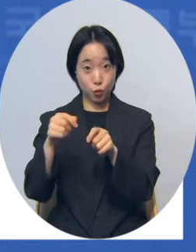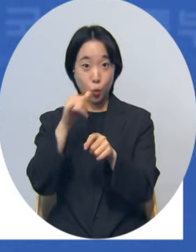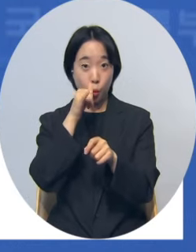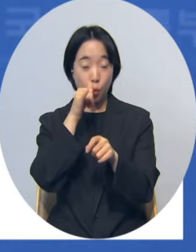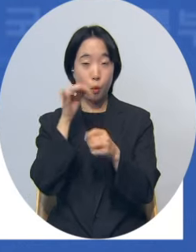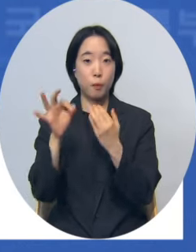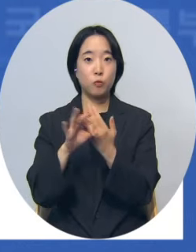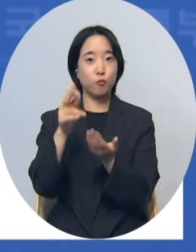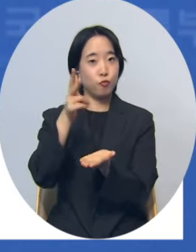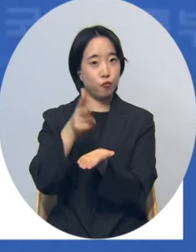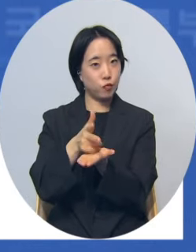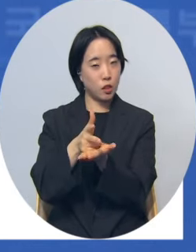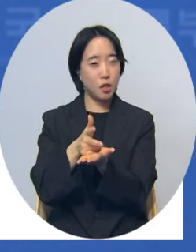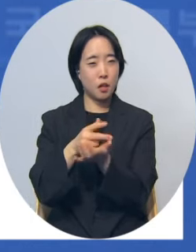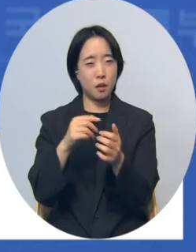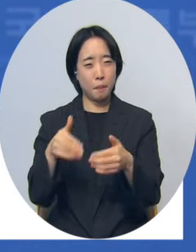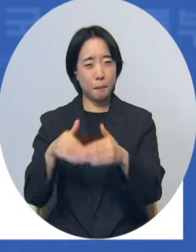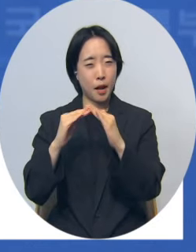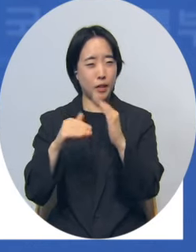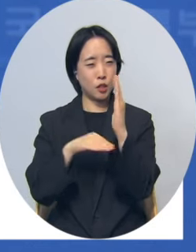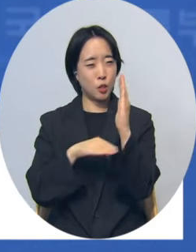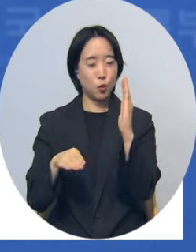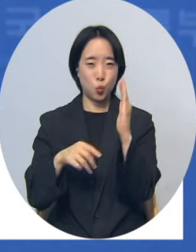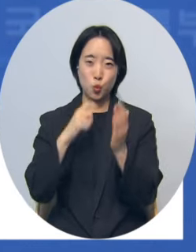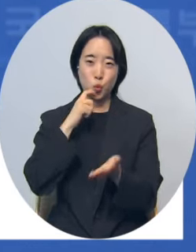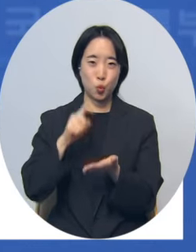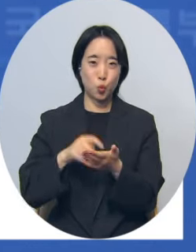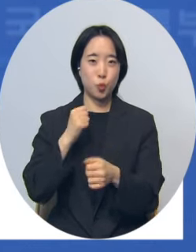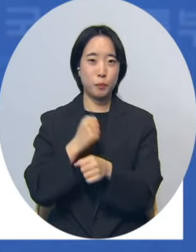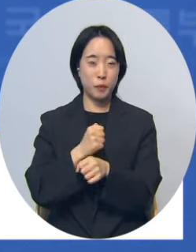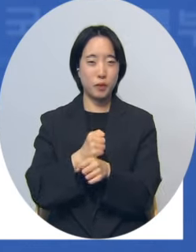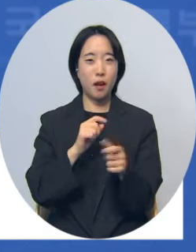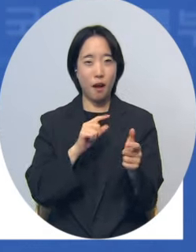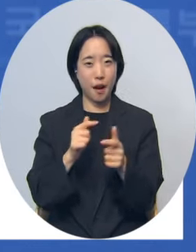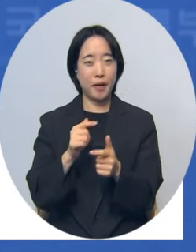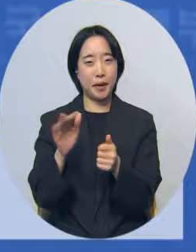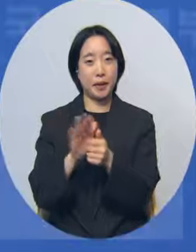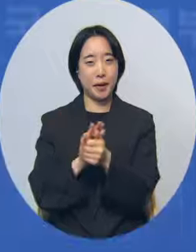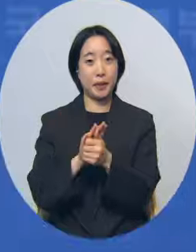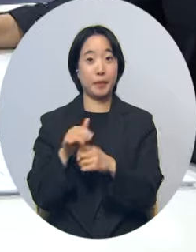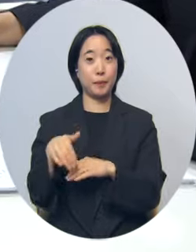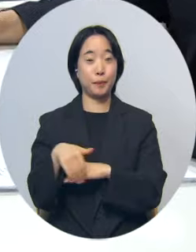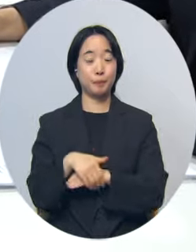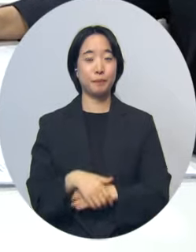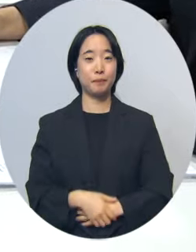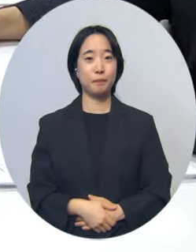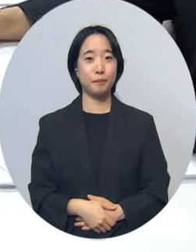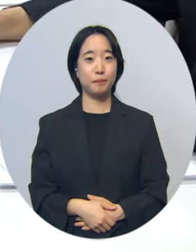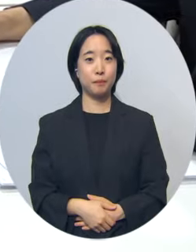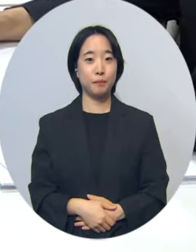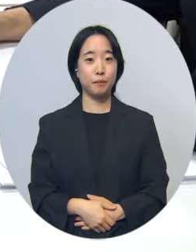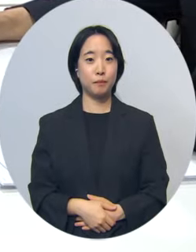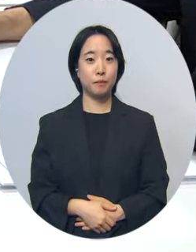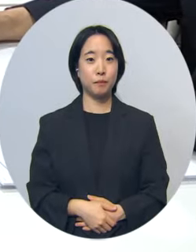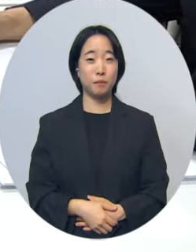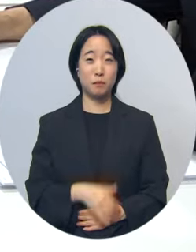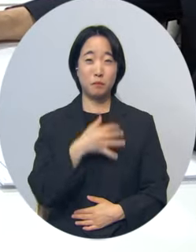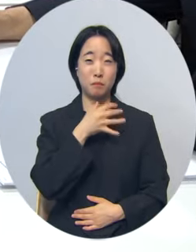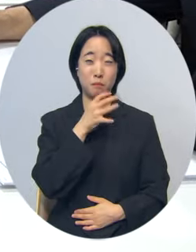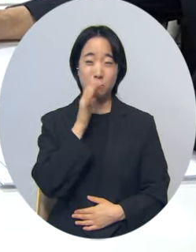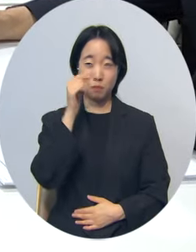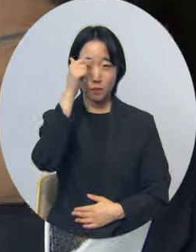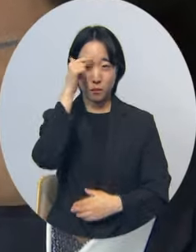기준을 완화하는 등 사업성 개선 방안도 추가로 마련하였습니다. 노후청사를 활용해